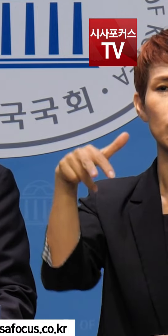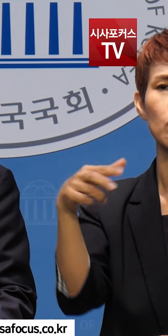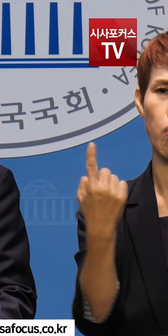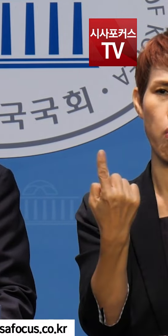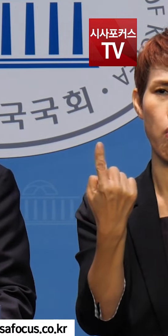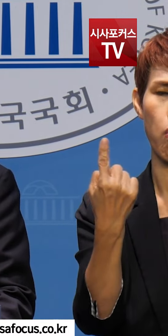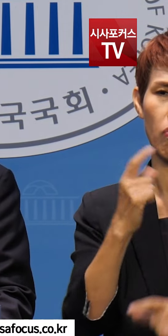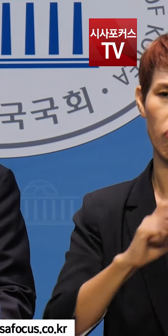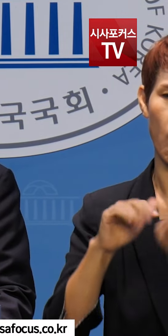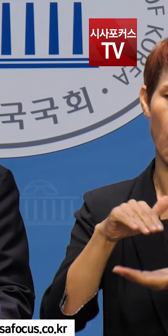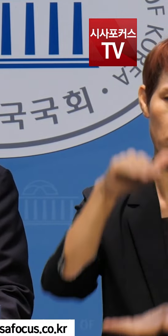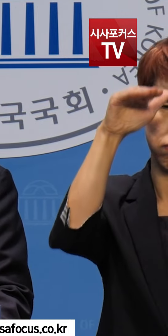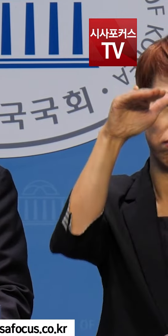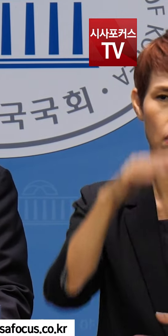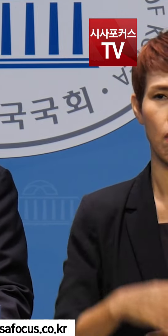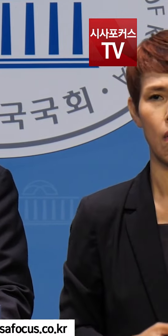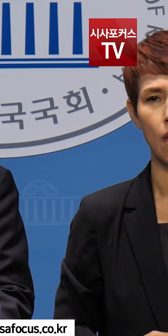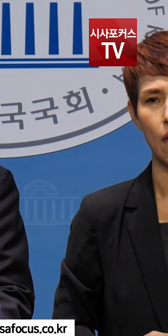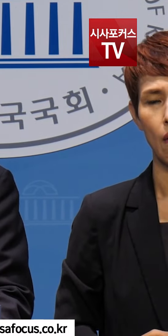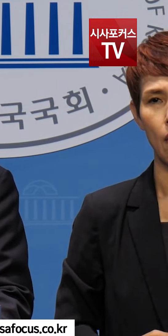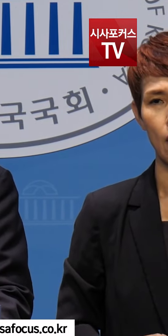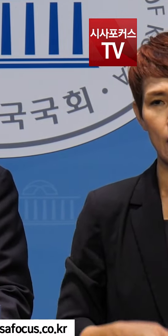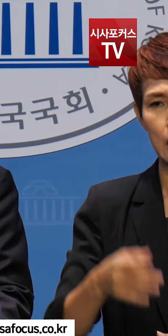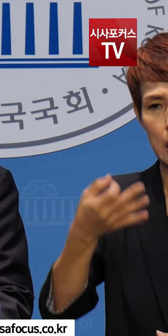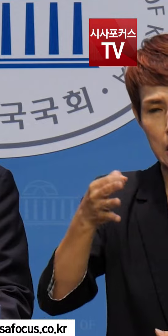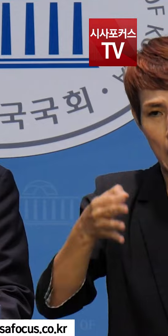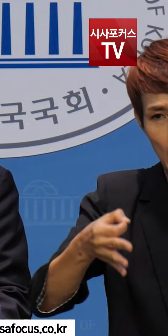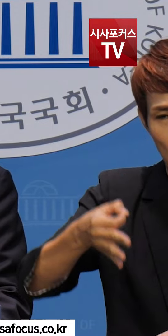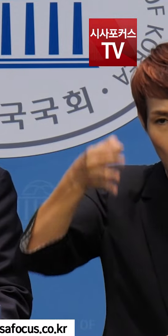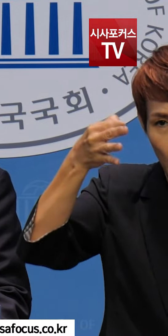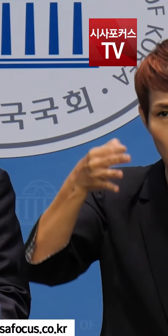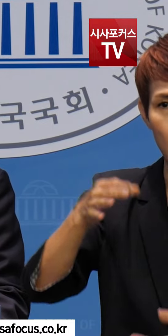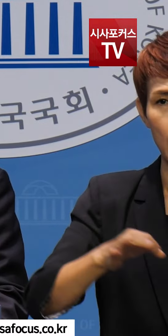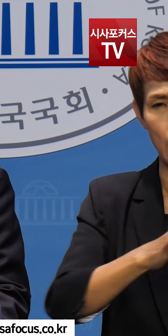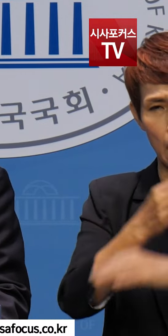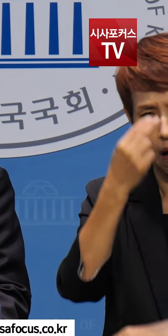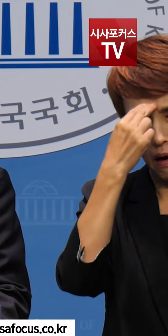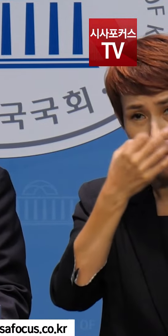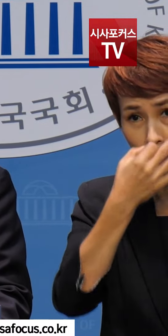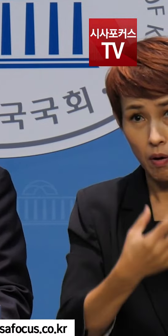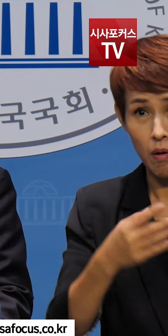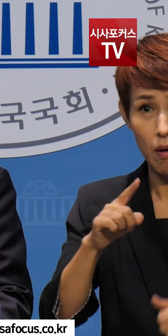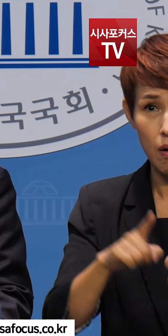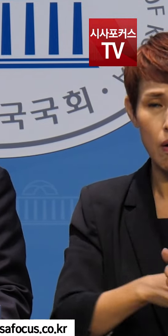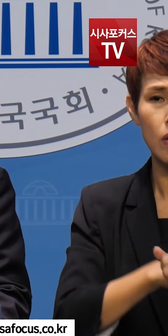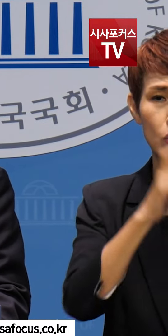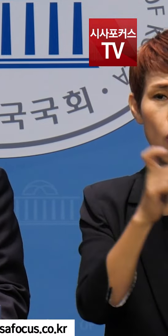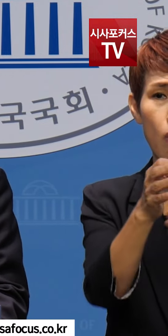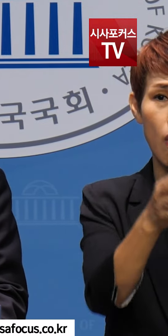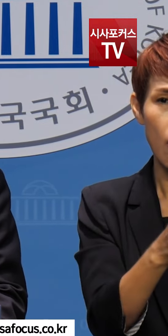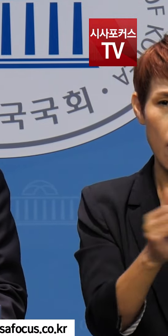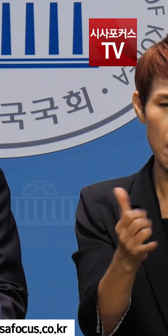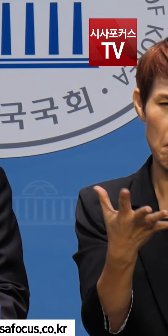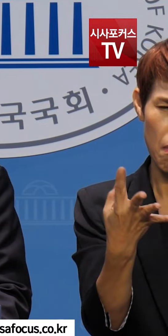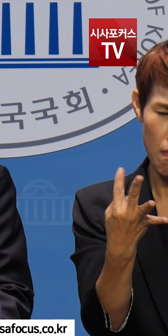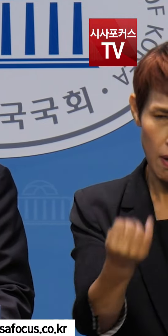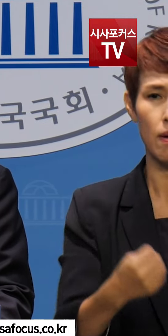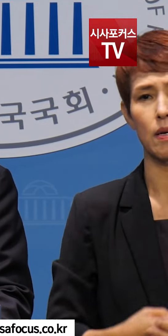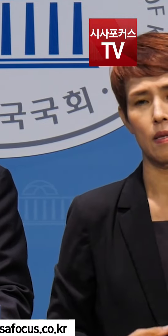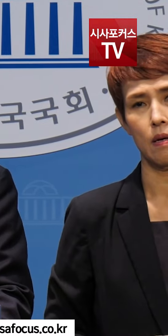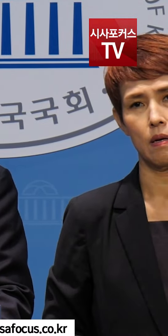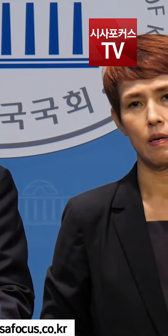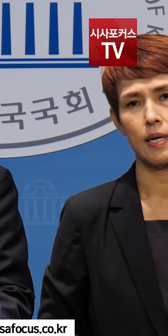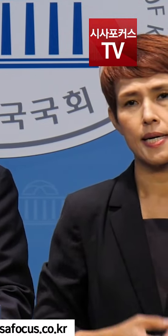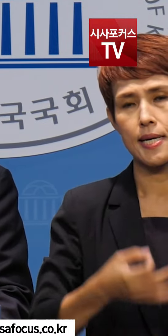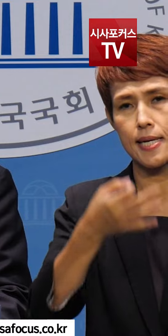이상 늘었습니다. 고금리와 경기 침체로 폐업하는 소상공인이 사상 최대입니다.